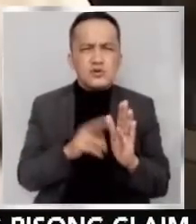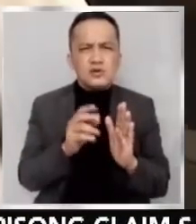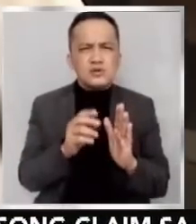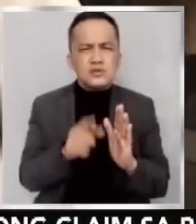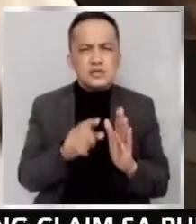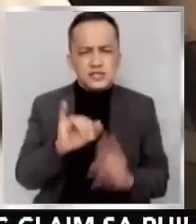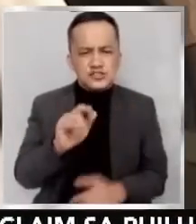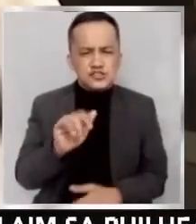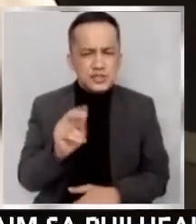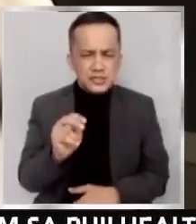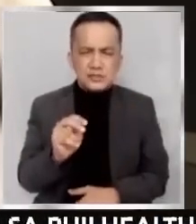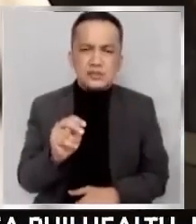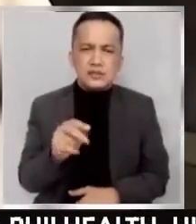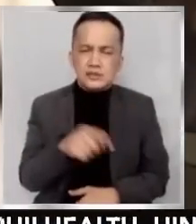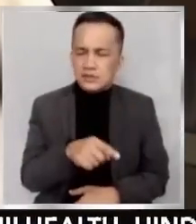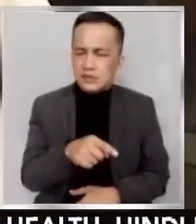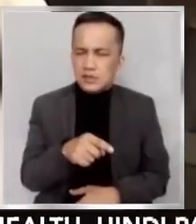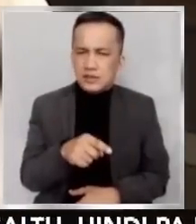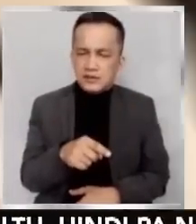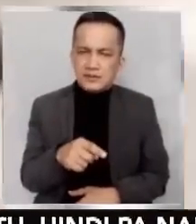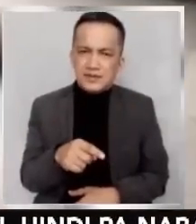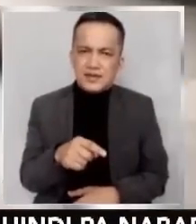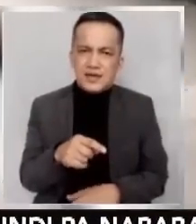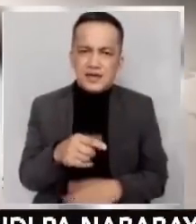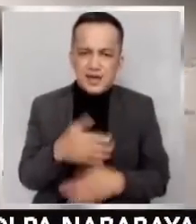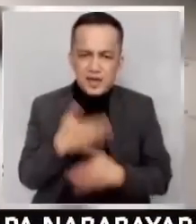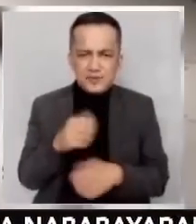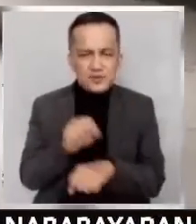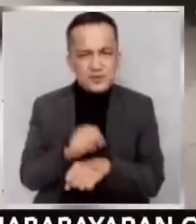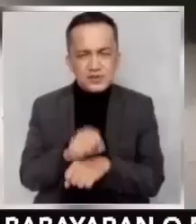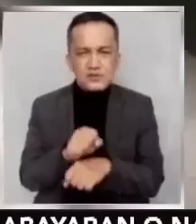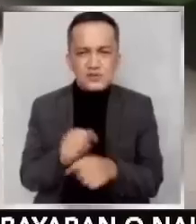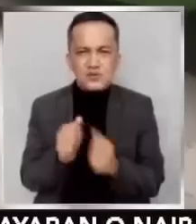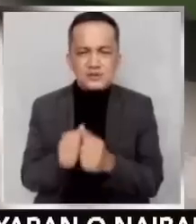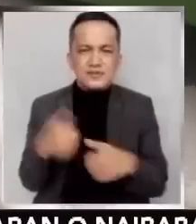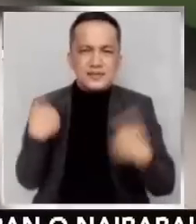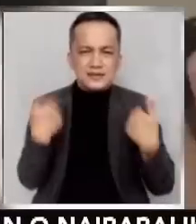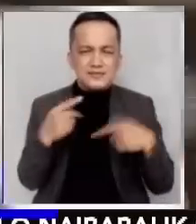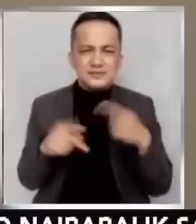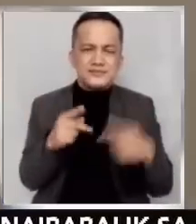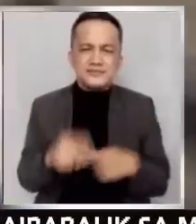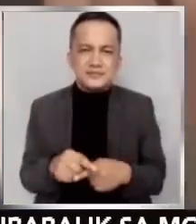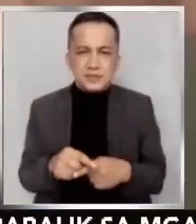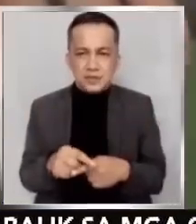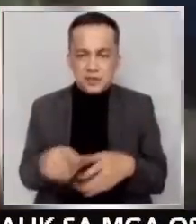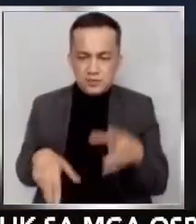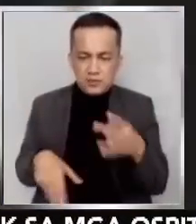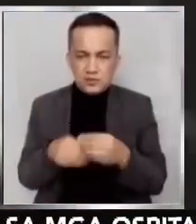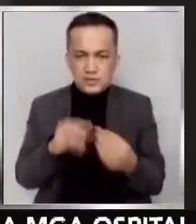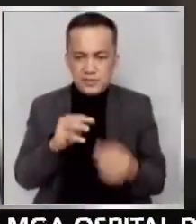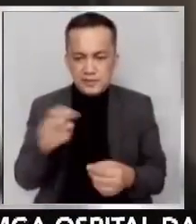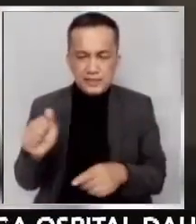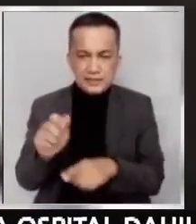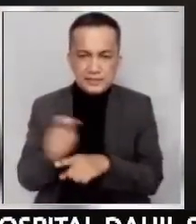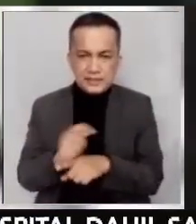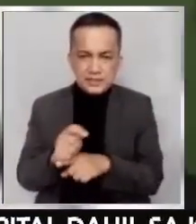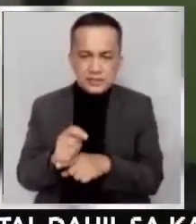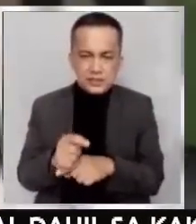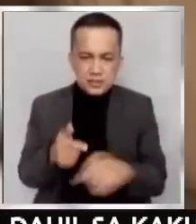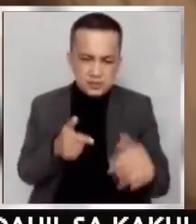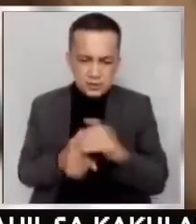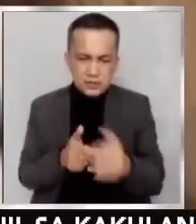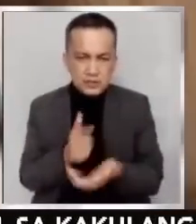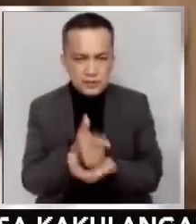I'm even happy working with the young ones. Bukod sa mixed martial arts training, kumukuha rin ng gun handling at firing ang